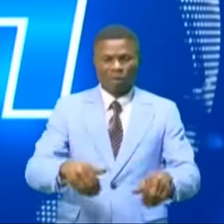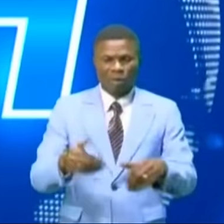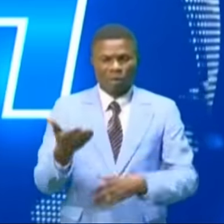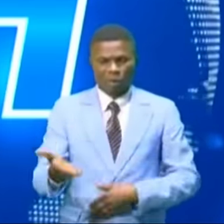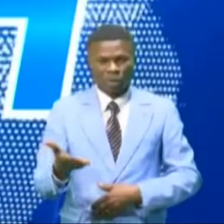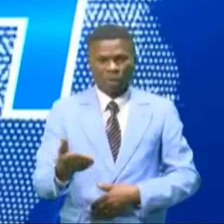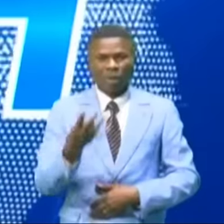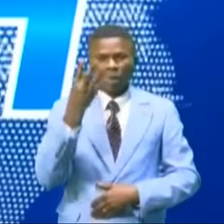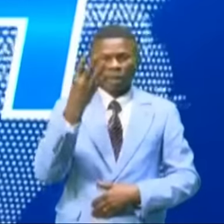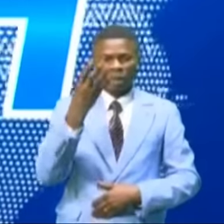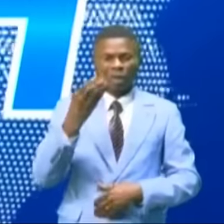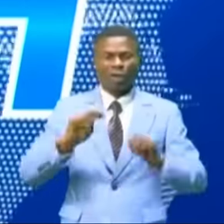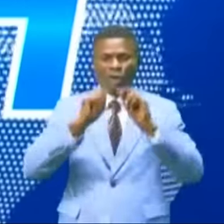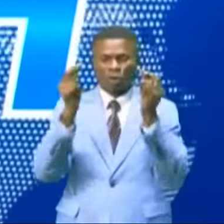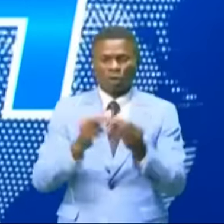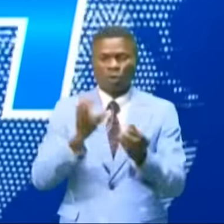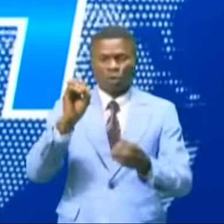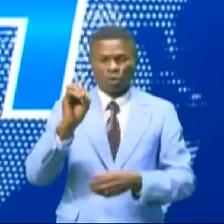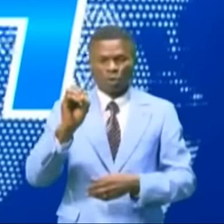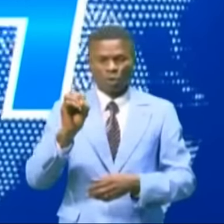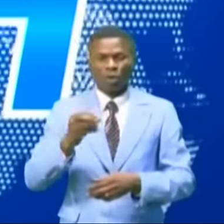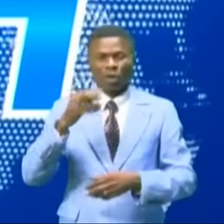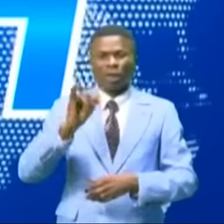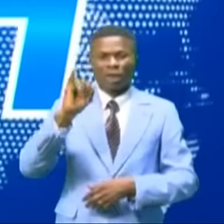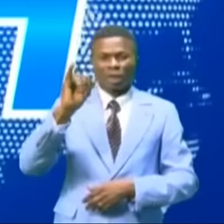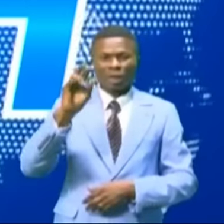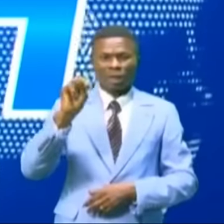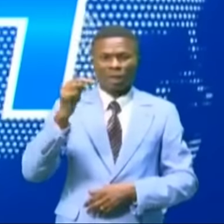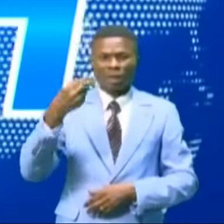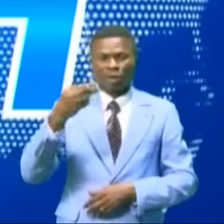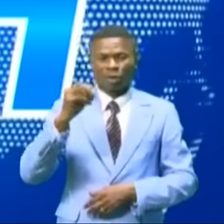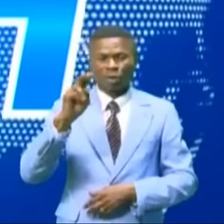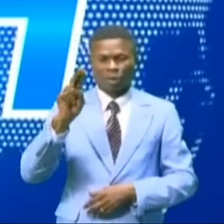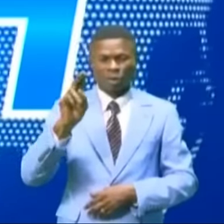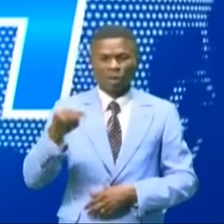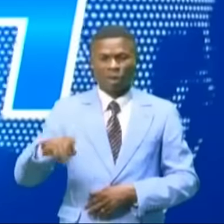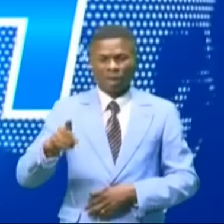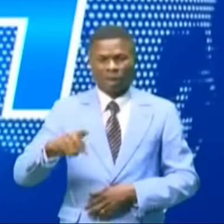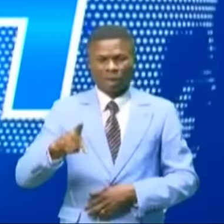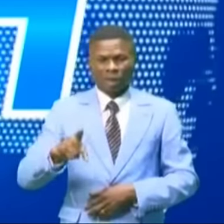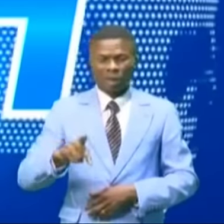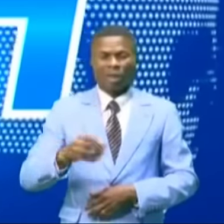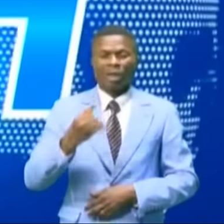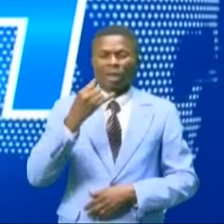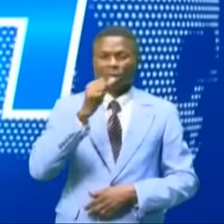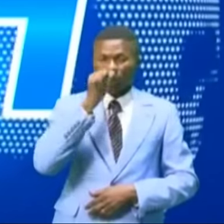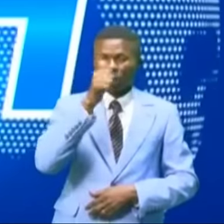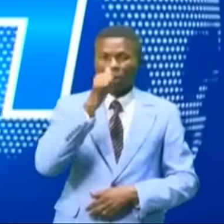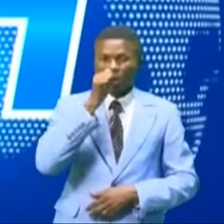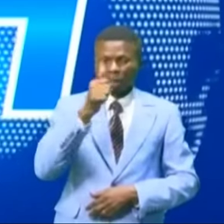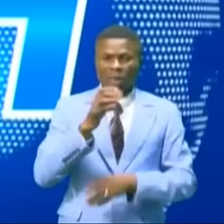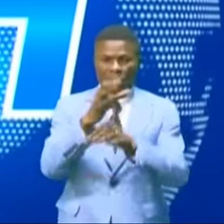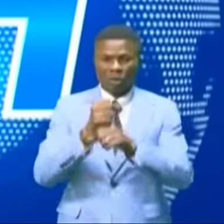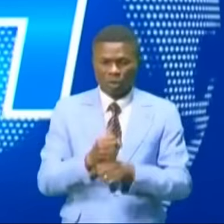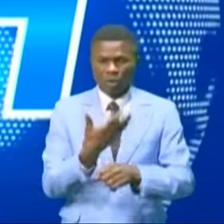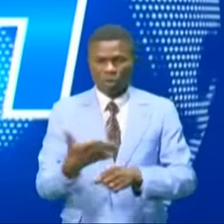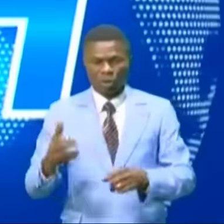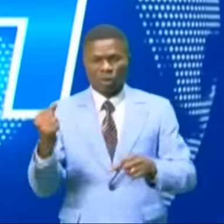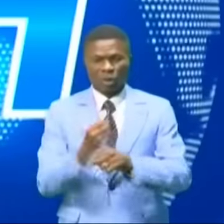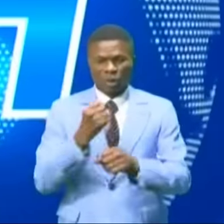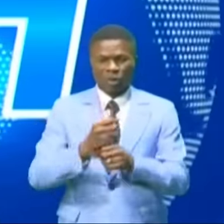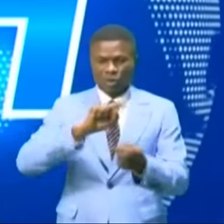agricoles. 4 coopératives des Inongo, précisément dans la province de Maïndombe, ont reçu les outils